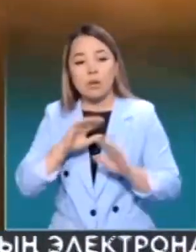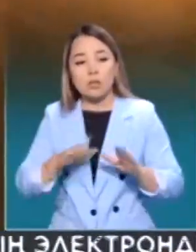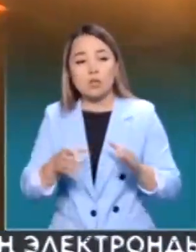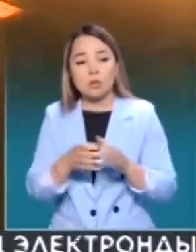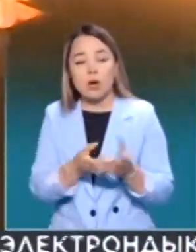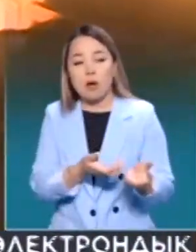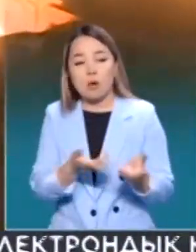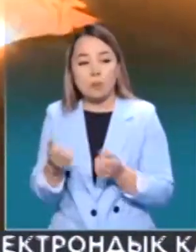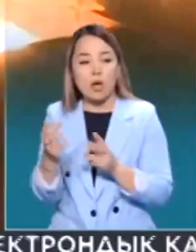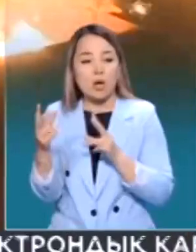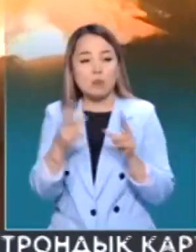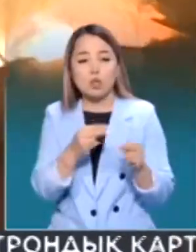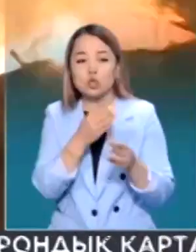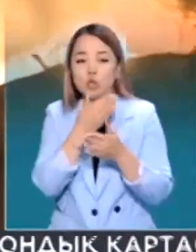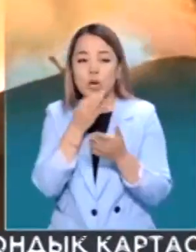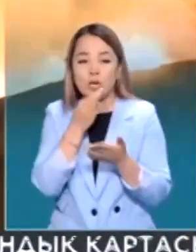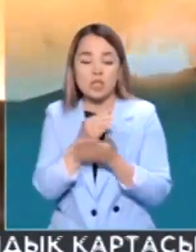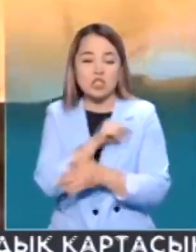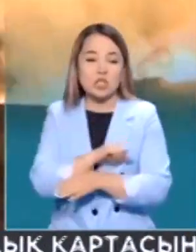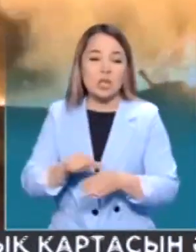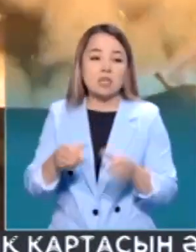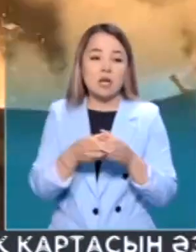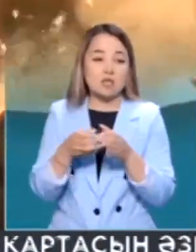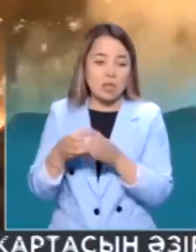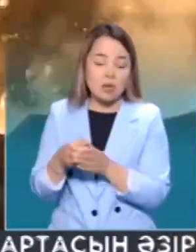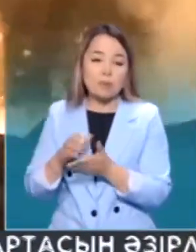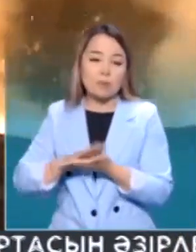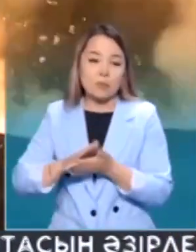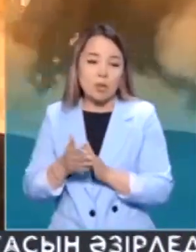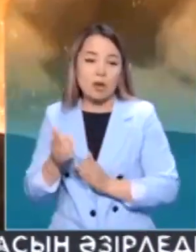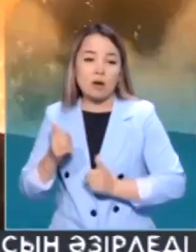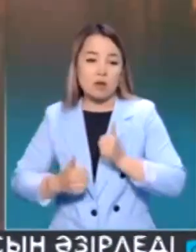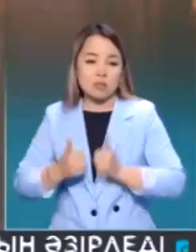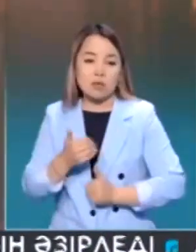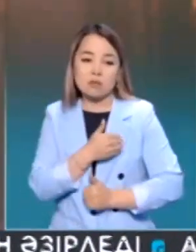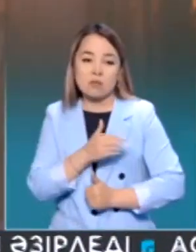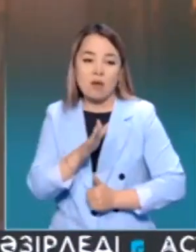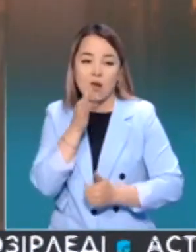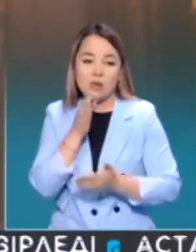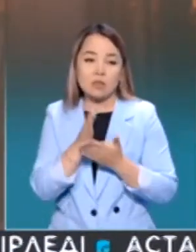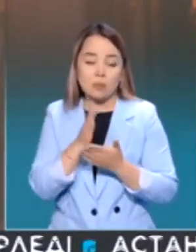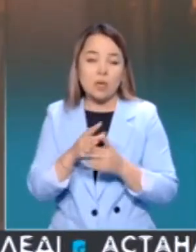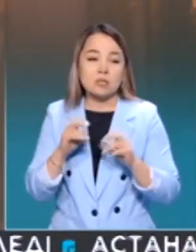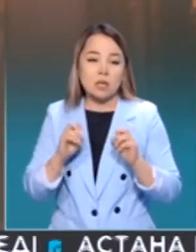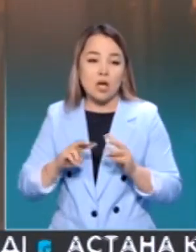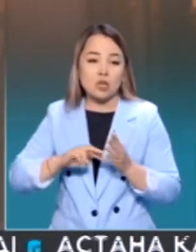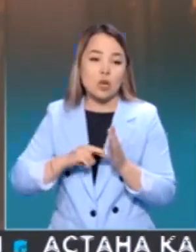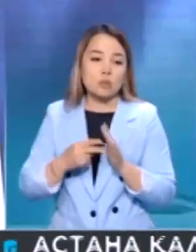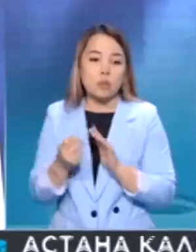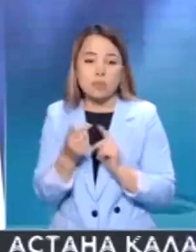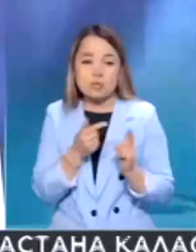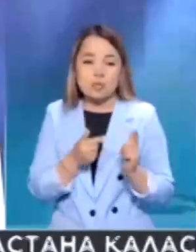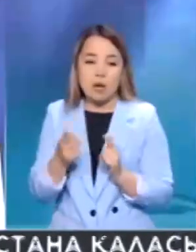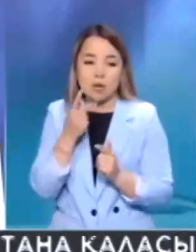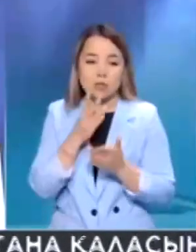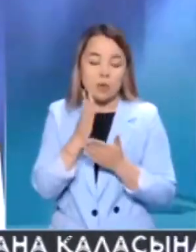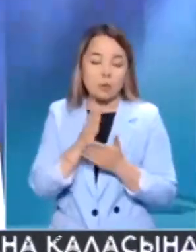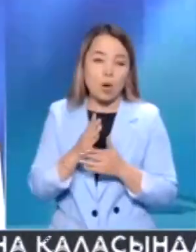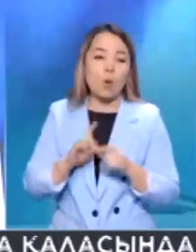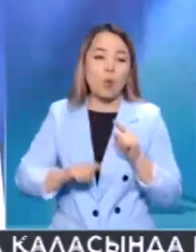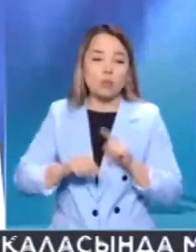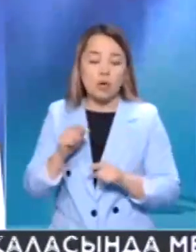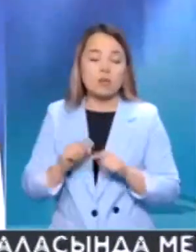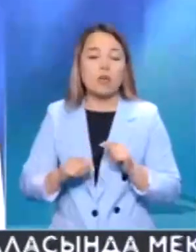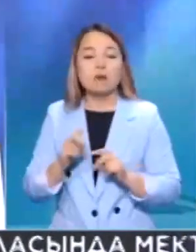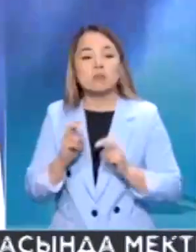кепіл жоқ. Осындай жағдайдағы компаниялар шетелдік апауыттармен бәсекелесуге қауқарсыз. Сондықтан арнайы жоспар дайындалып жатыр. Отандық тауар өндірушілер